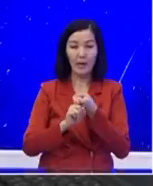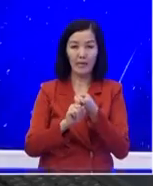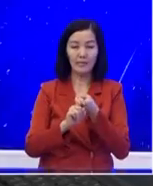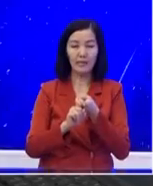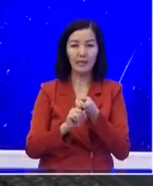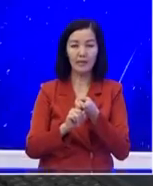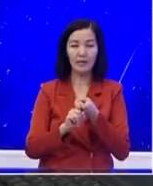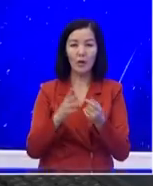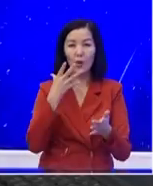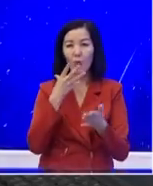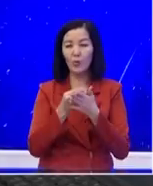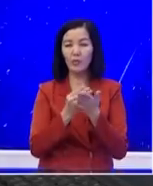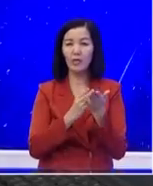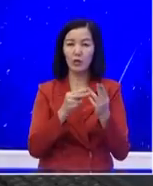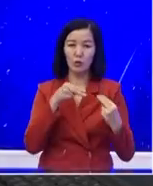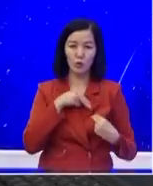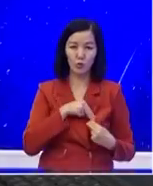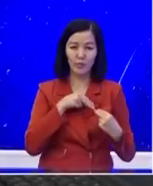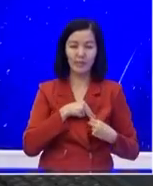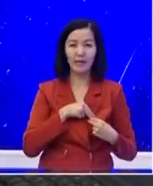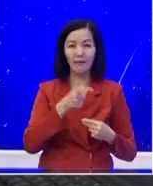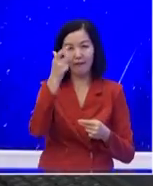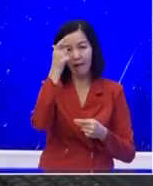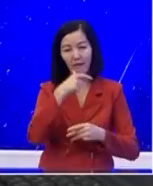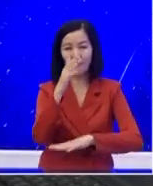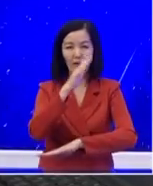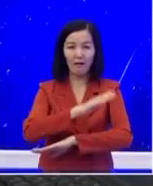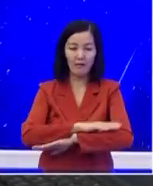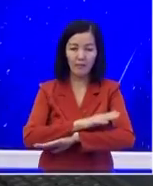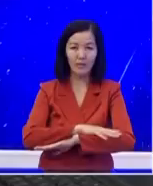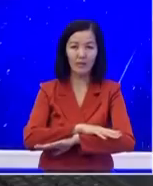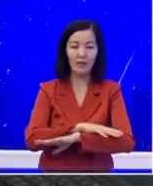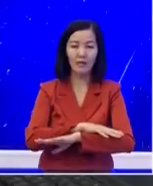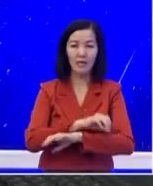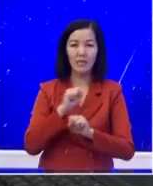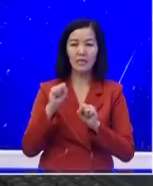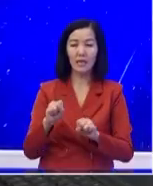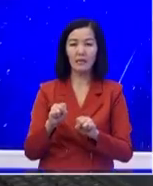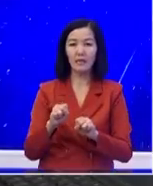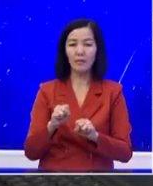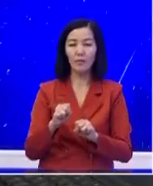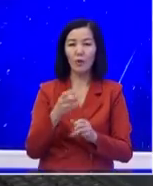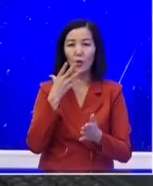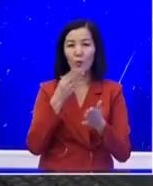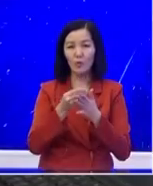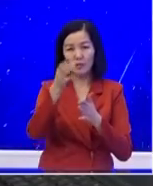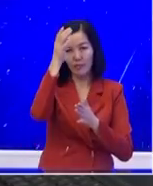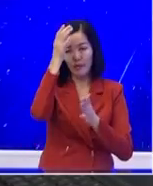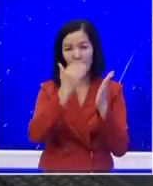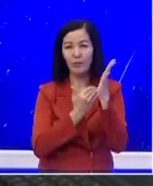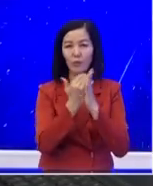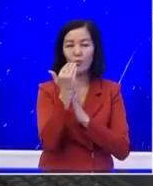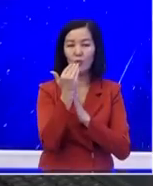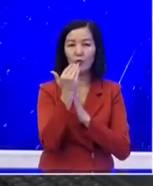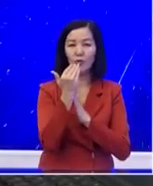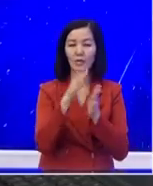жұмыстарын, жаңағы этика нормаларын сақтап, кәсіби біліктілігін биік, жаңағы жоғары ұстап